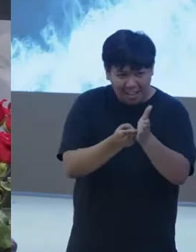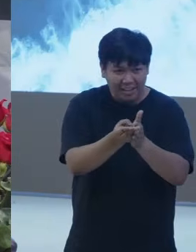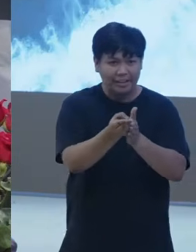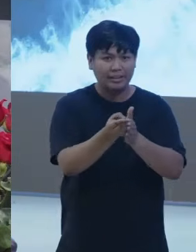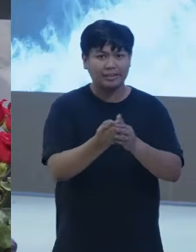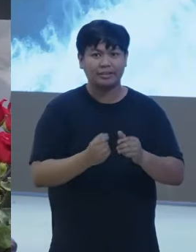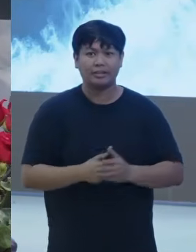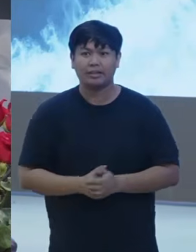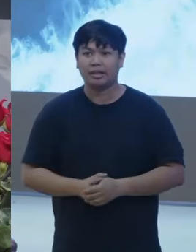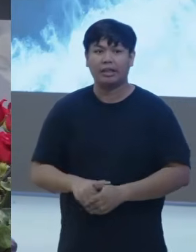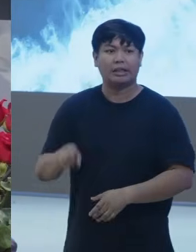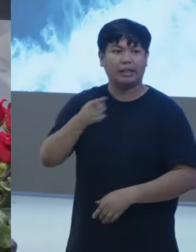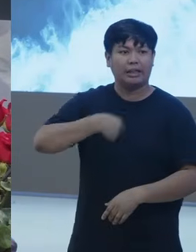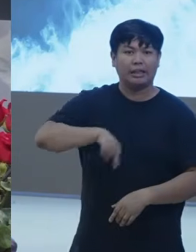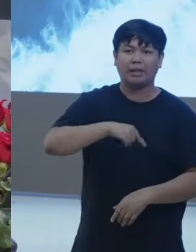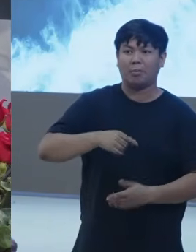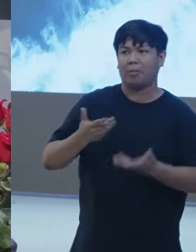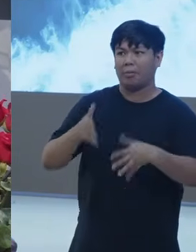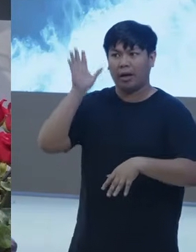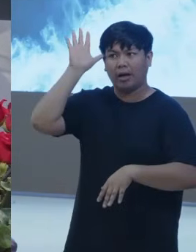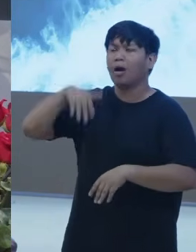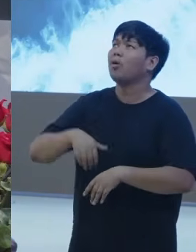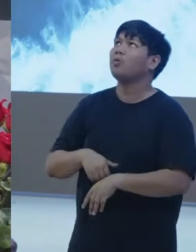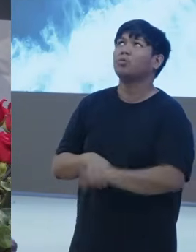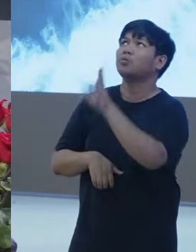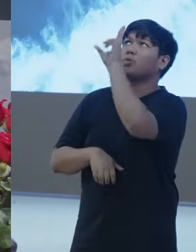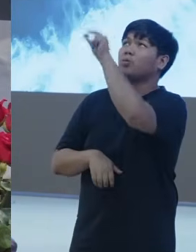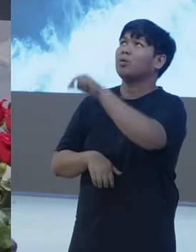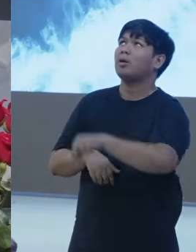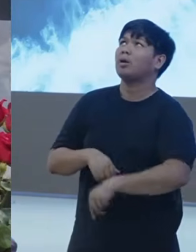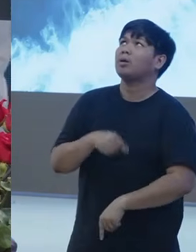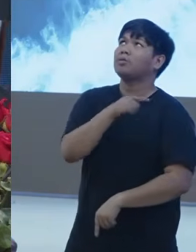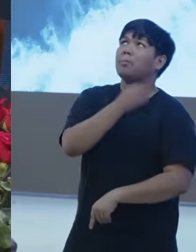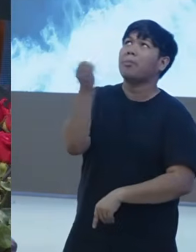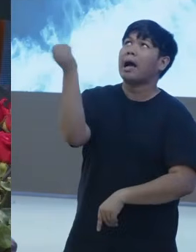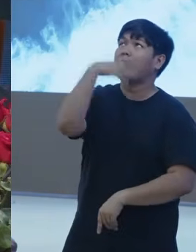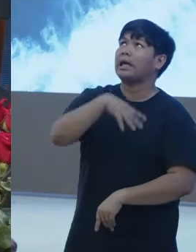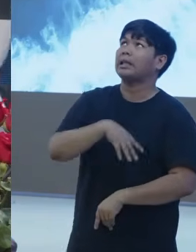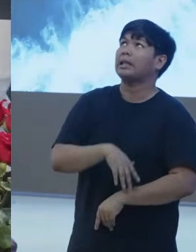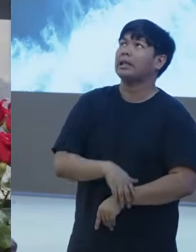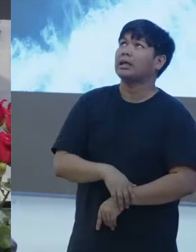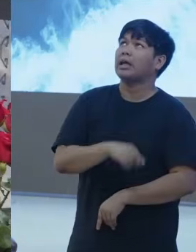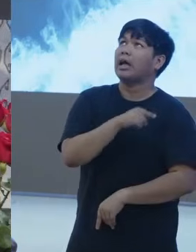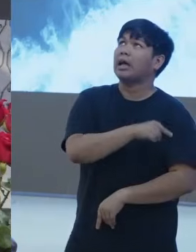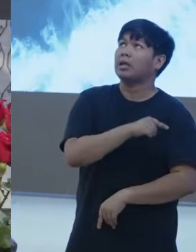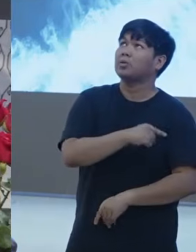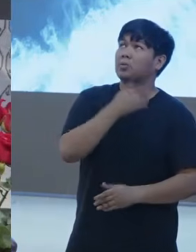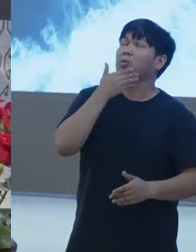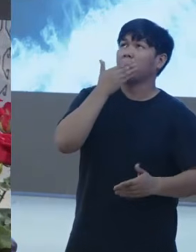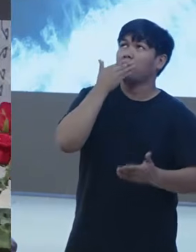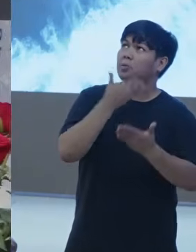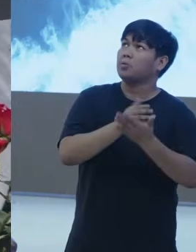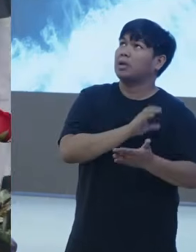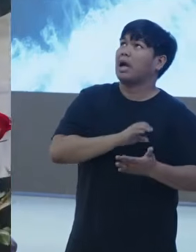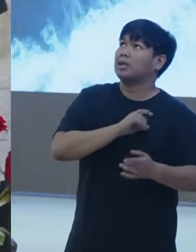Hindi ba kung minsan ganyan po katigas ang ulo natin? Gusto po makapasok dito sa eskwelahan na